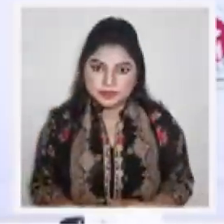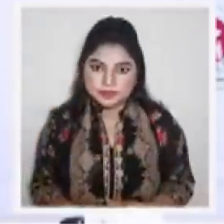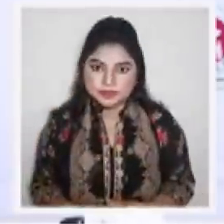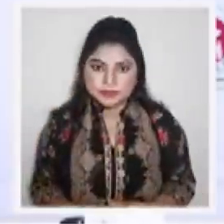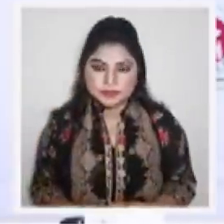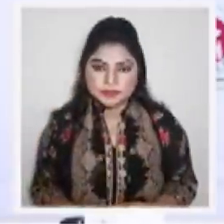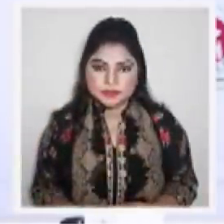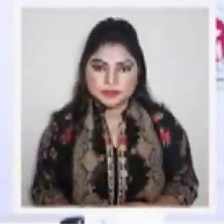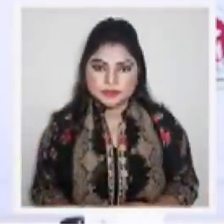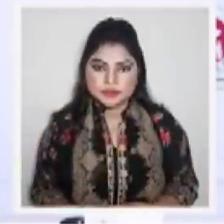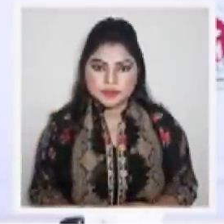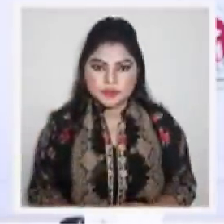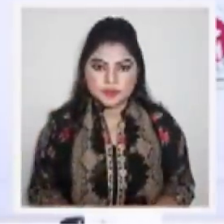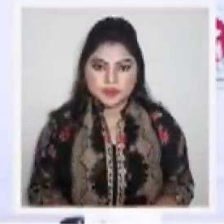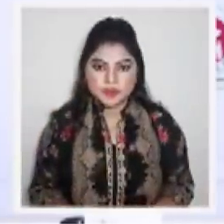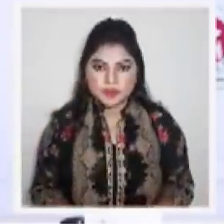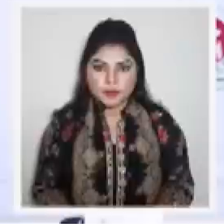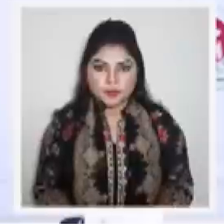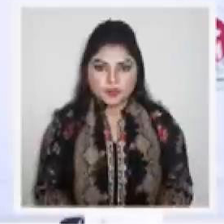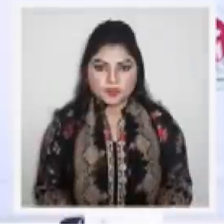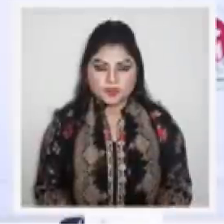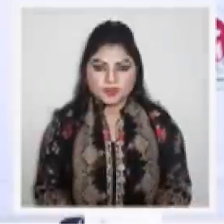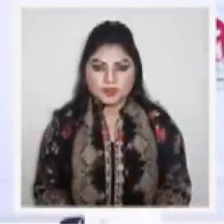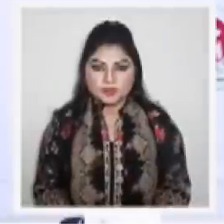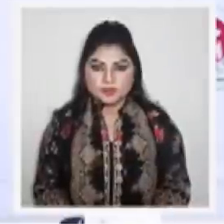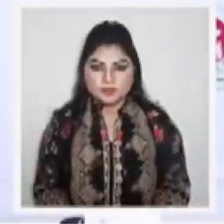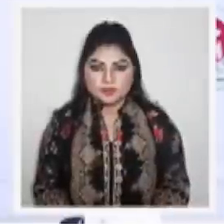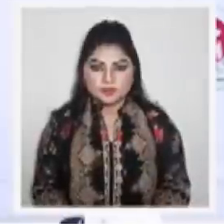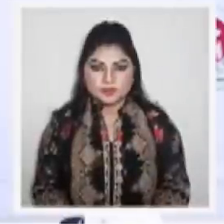বিষয়ক মর্বিডিটি অ্যান্ড মর্টালিটি উইকলি আপডেট থেকে সংগৃহীত।